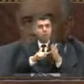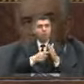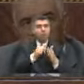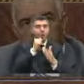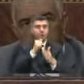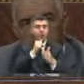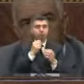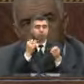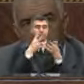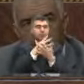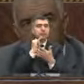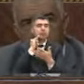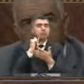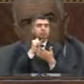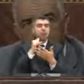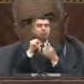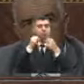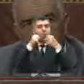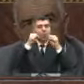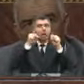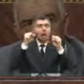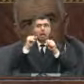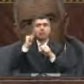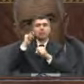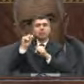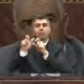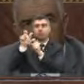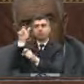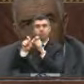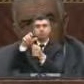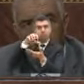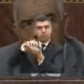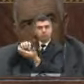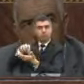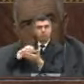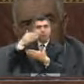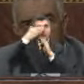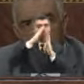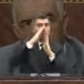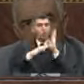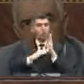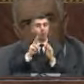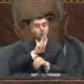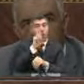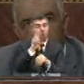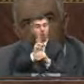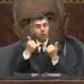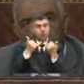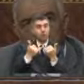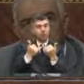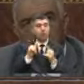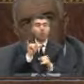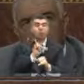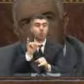يثير احتجاجات من طرف المواطنين في مختلف مناطق المملكة، لذا نسألكم السيد الوزير عن